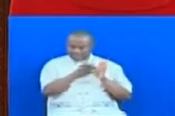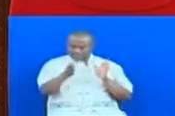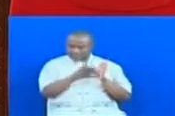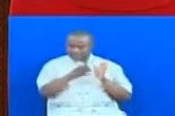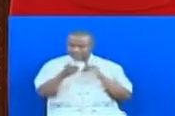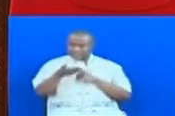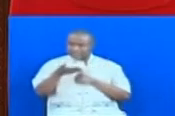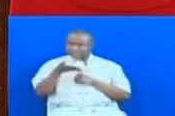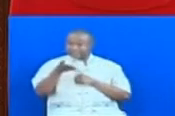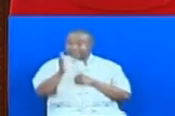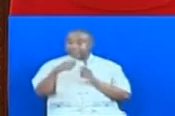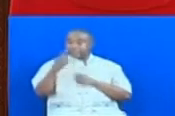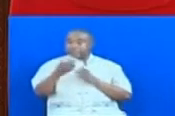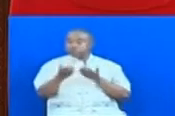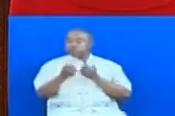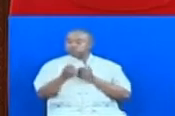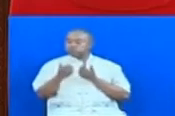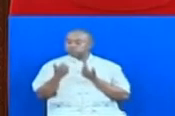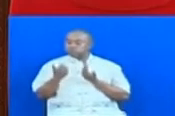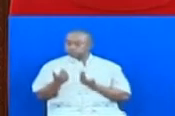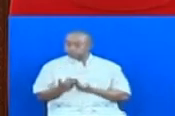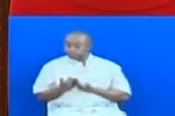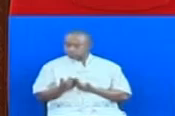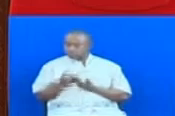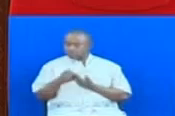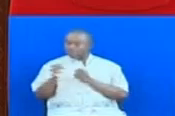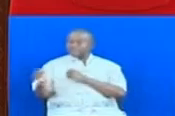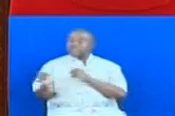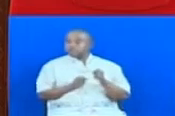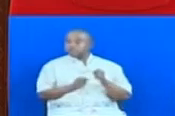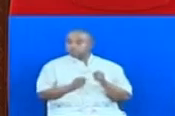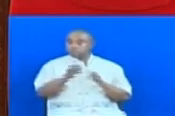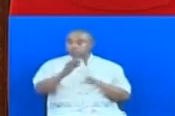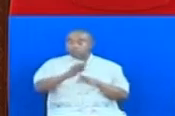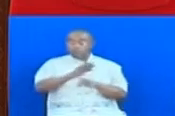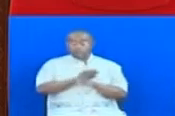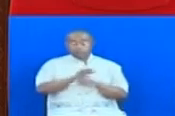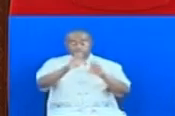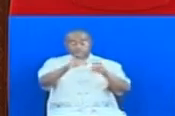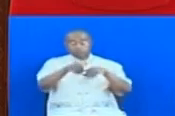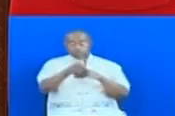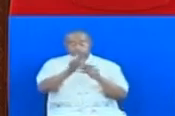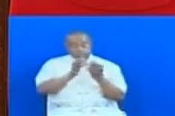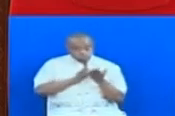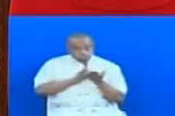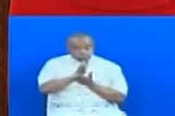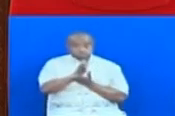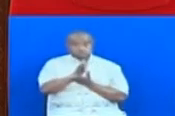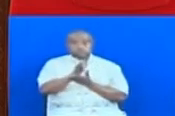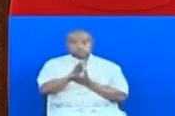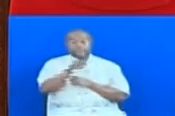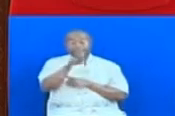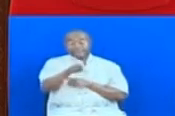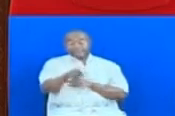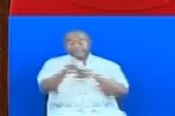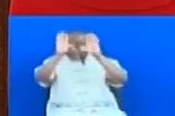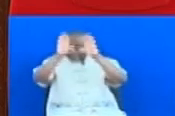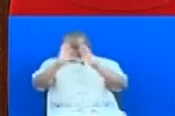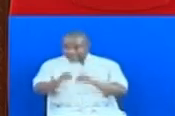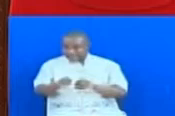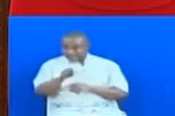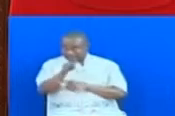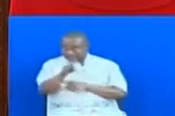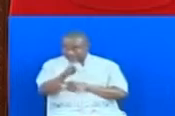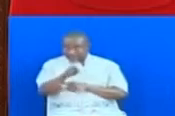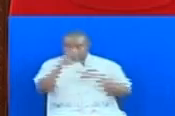inaendelea kuteki action wakati bunge lako tukufu alijapitia lifanyia verification taarifa ya